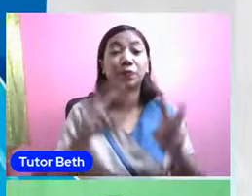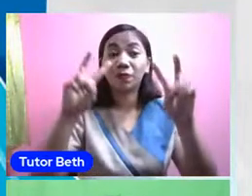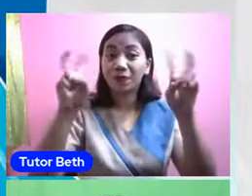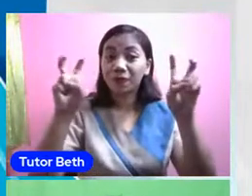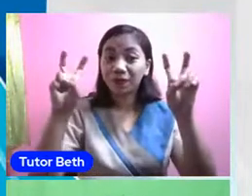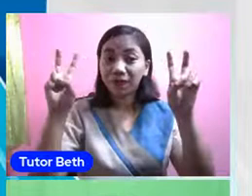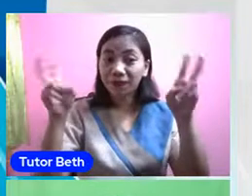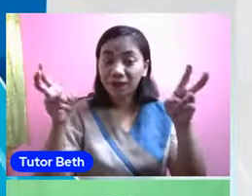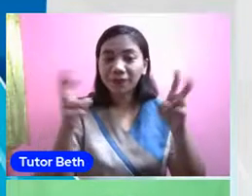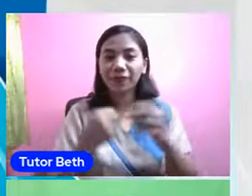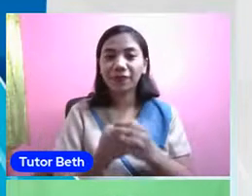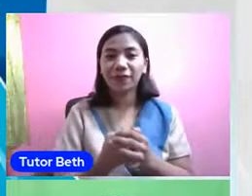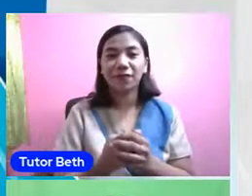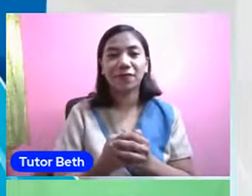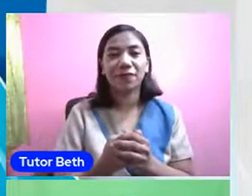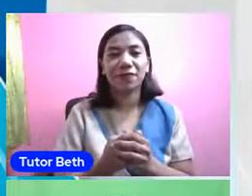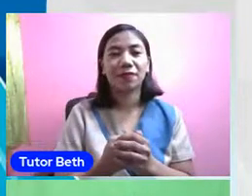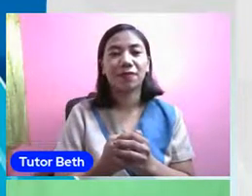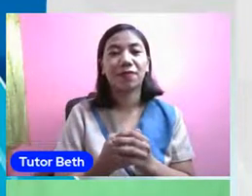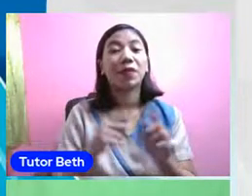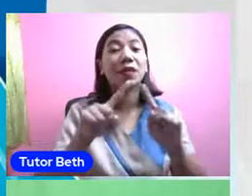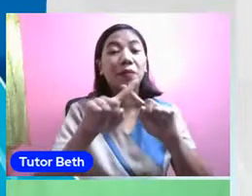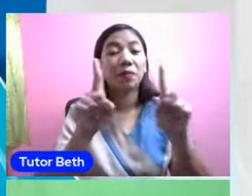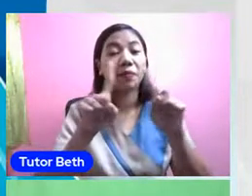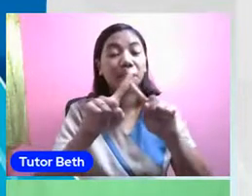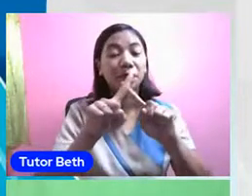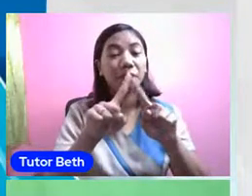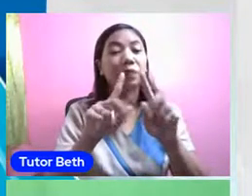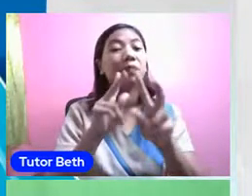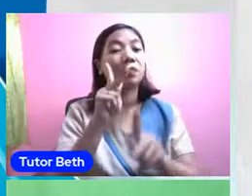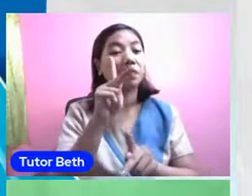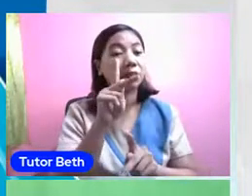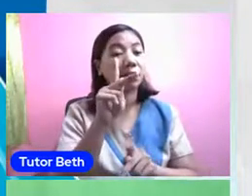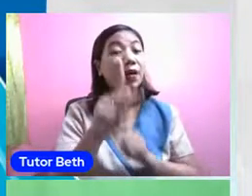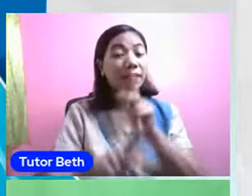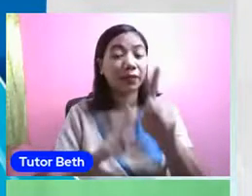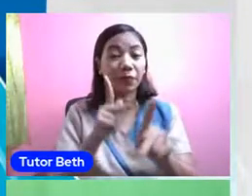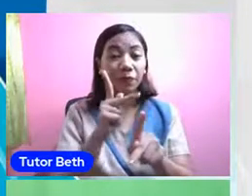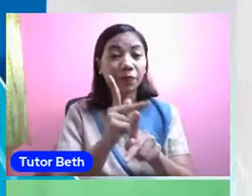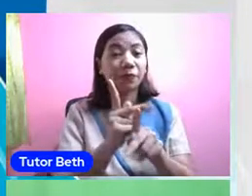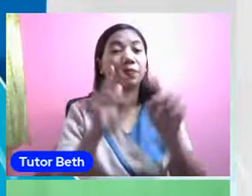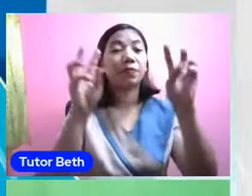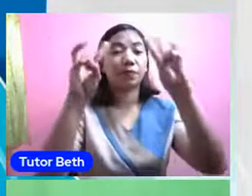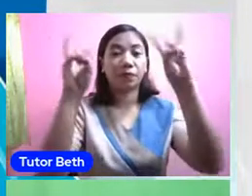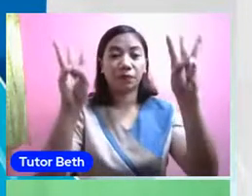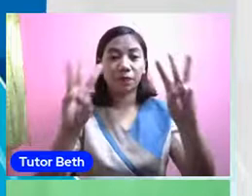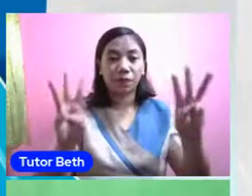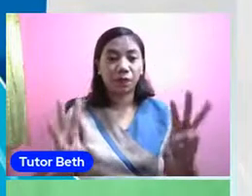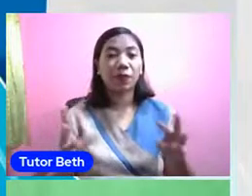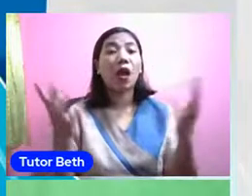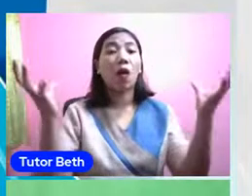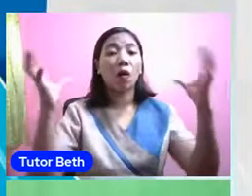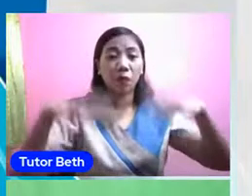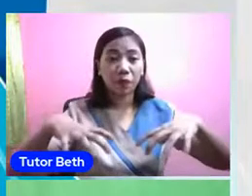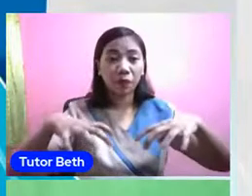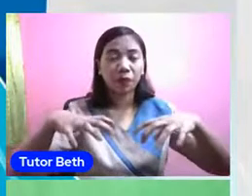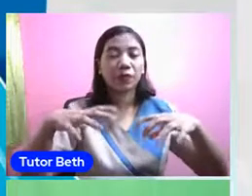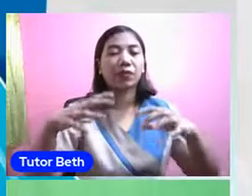may topic na ibang-ibang uri ng panahon at kalamidad sa ating komunidad.